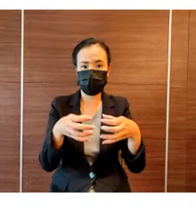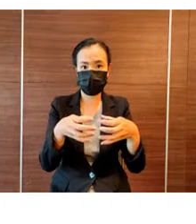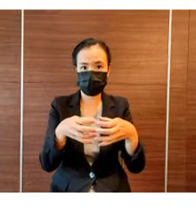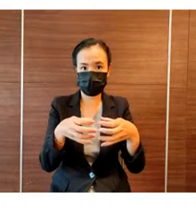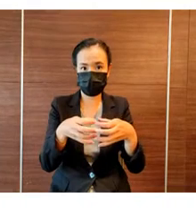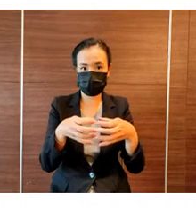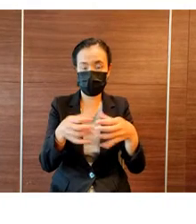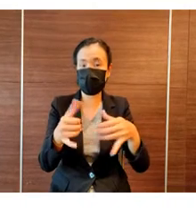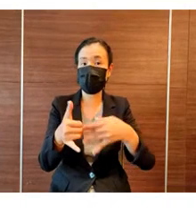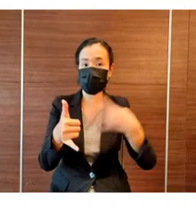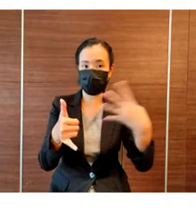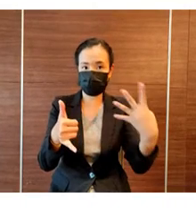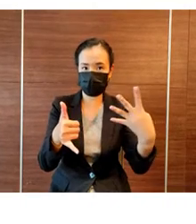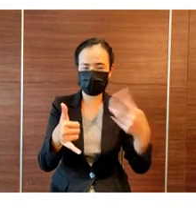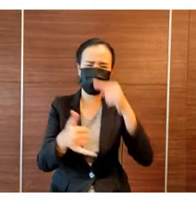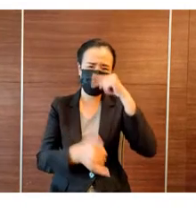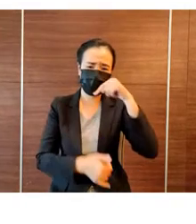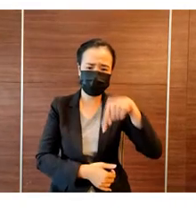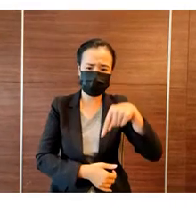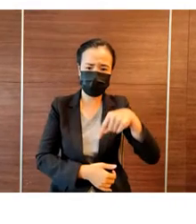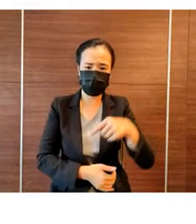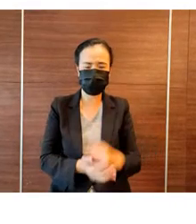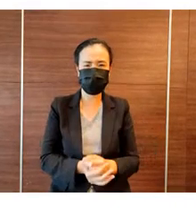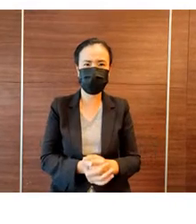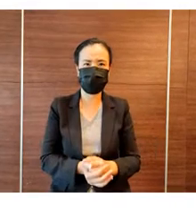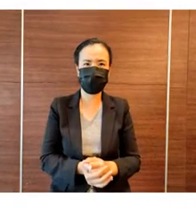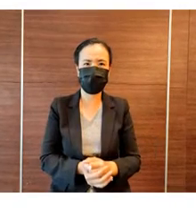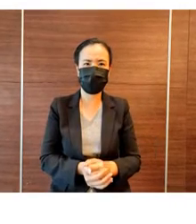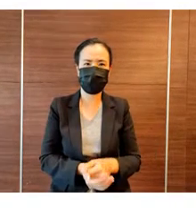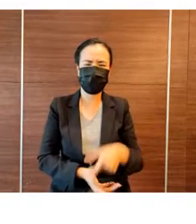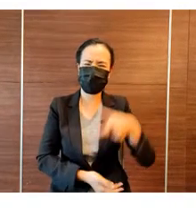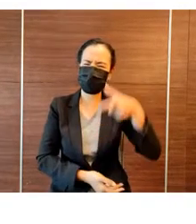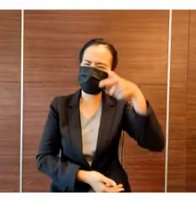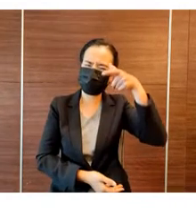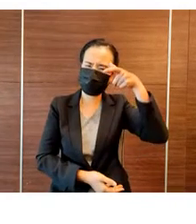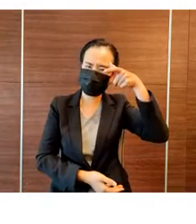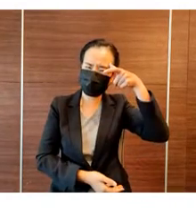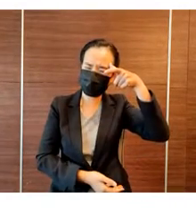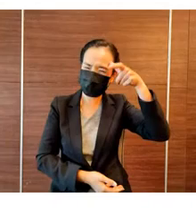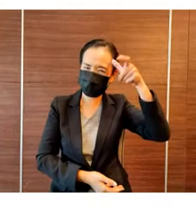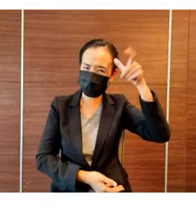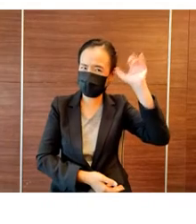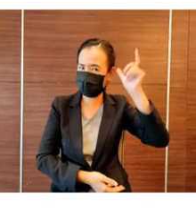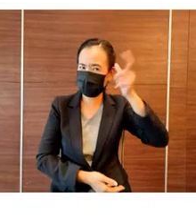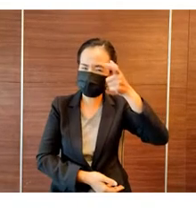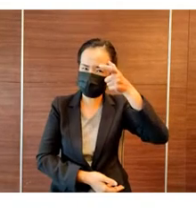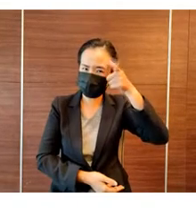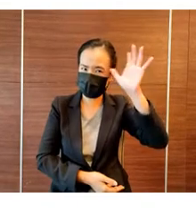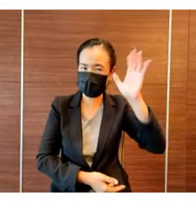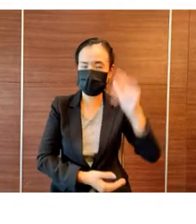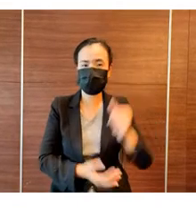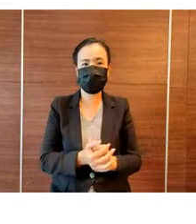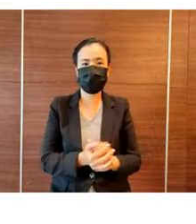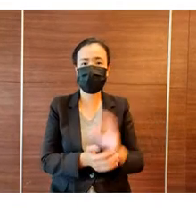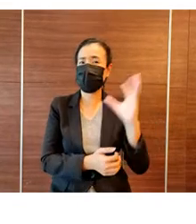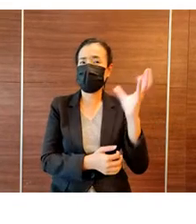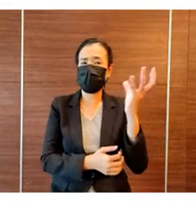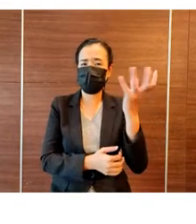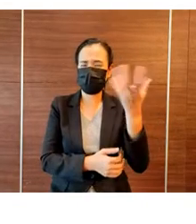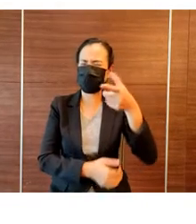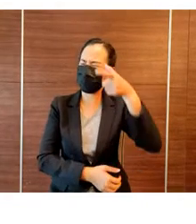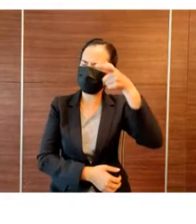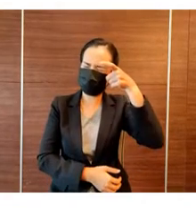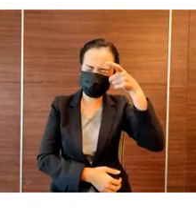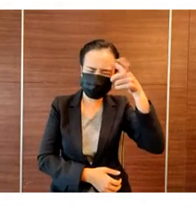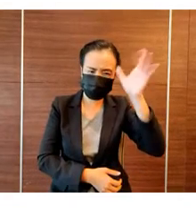ลุ่มของความหลากหลายทางเพศเนี่ยในบ้านเราเนี่ยเรียกว่าล้าหลังสุดๆแล้วในนานาชาตินะครับเรียกว่าไม่ใช่สุดๆแต่ก็คือล้